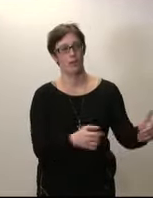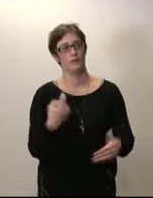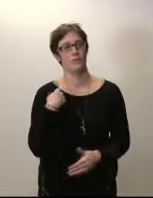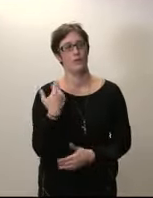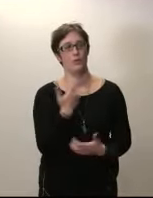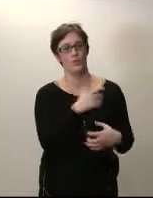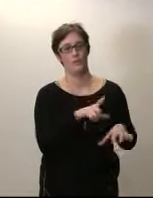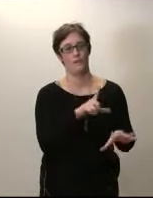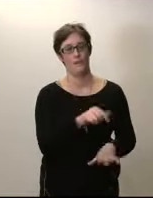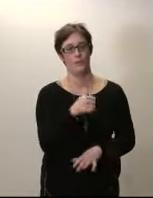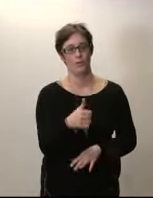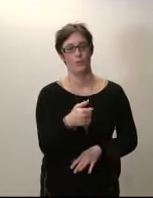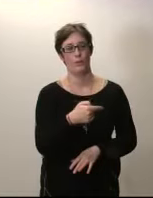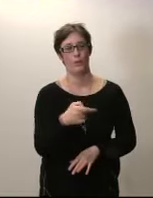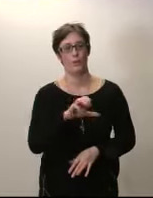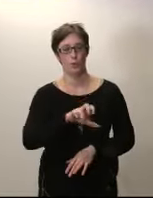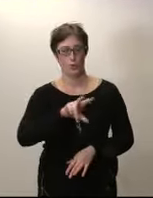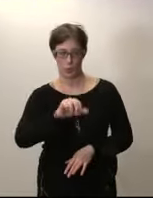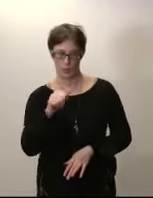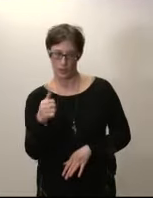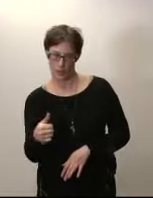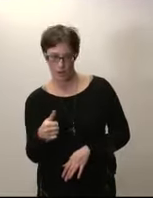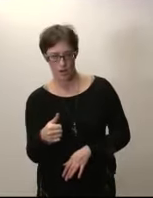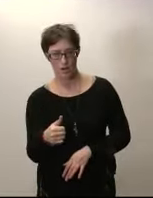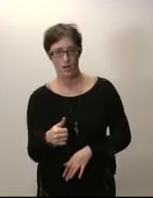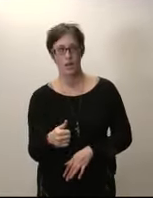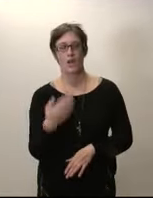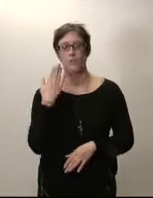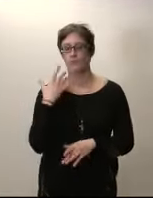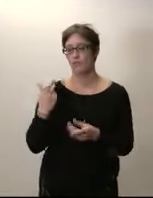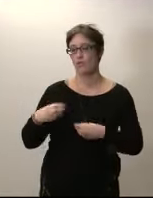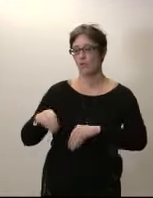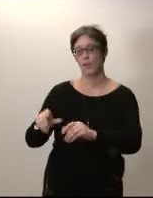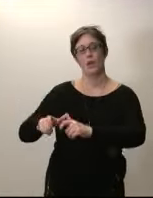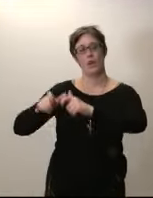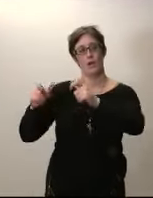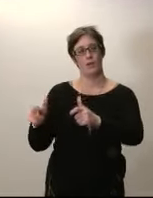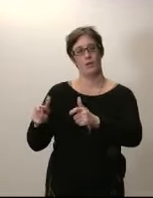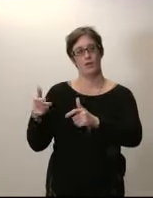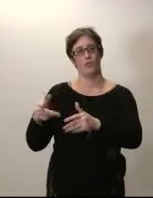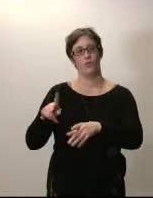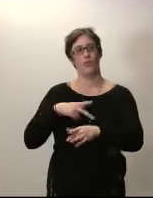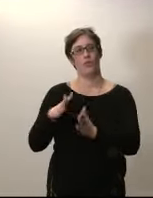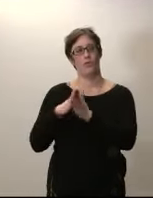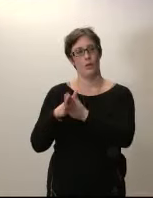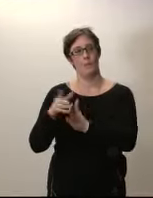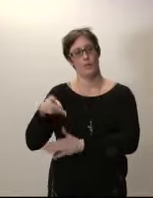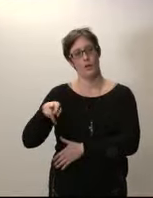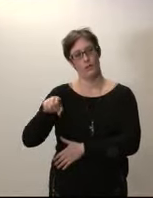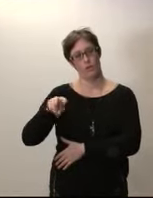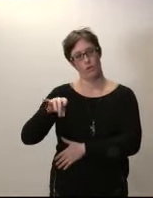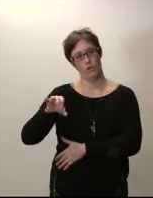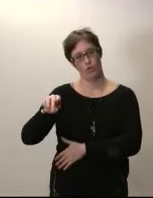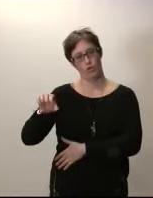numéro 131. En vue de la passation avec l'Institut Notre-Dame de la Providence d'un bail à construction relatif à la réalisation d'une